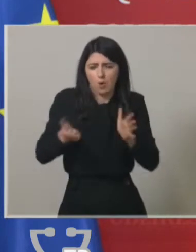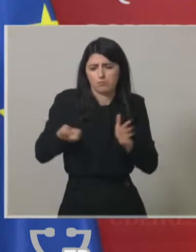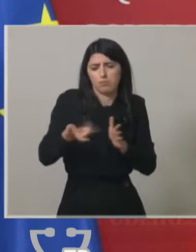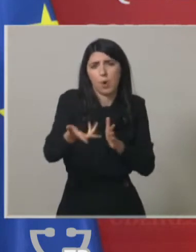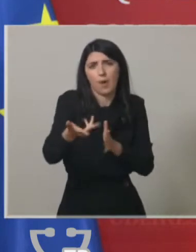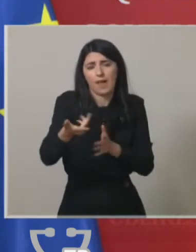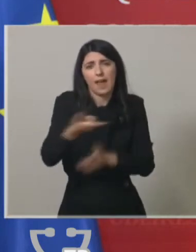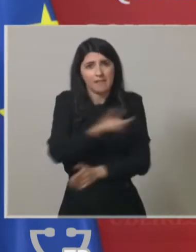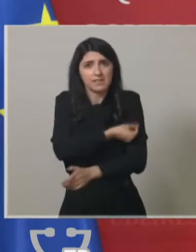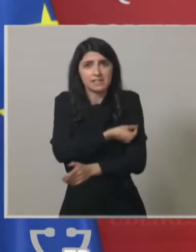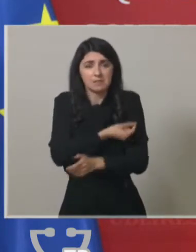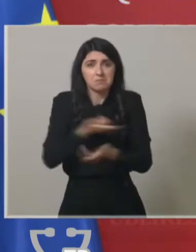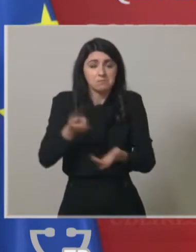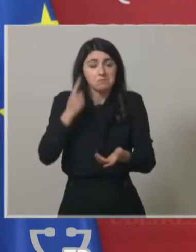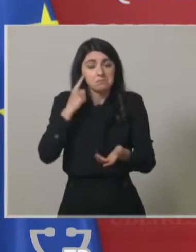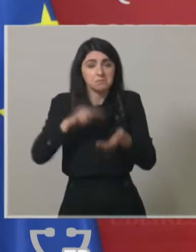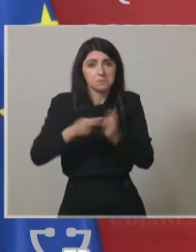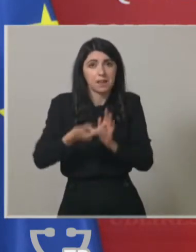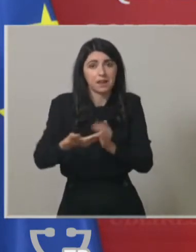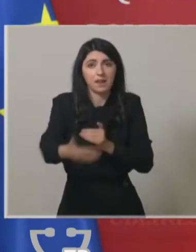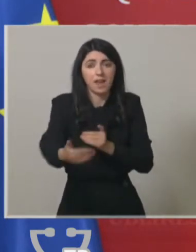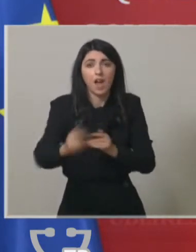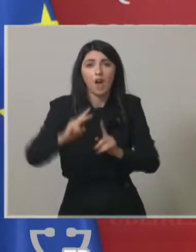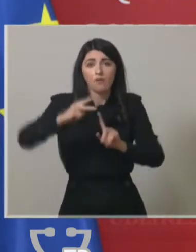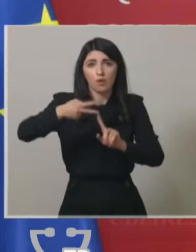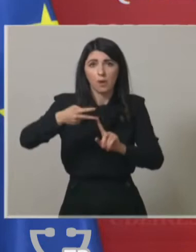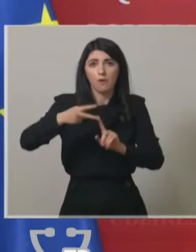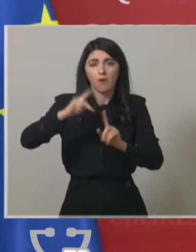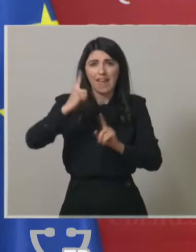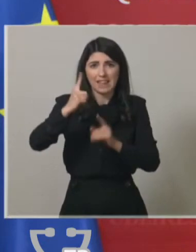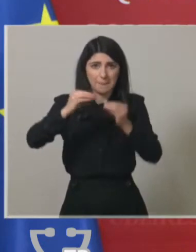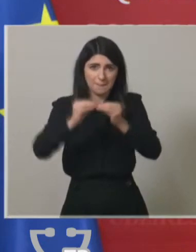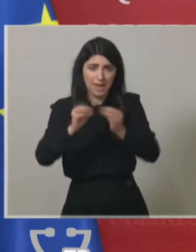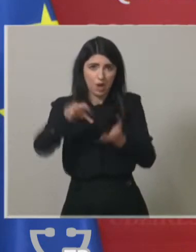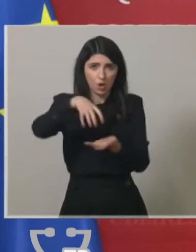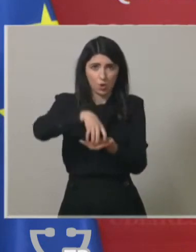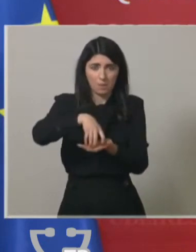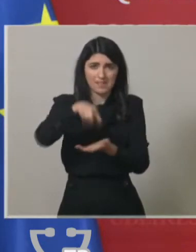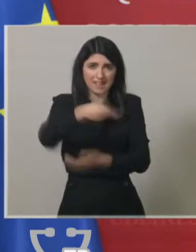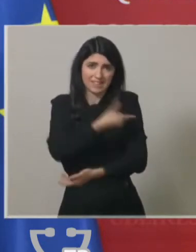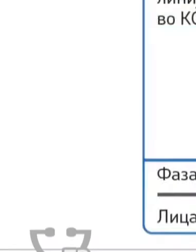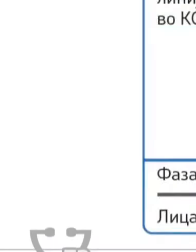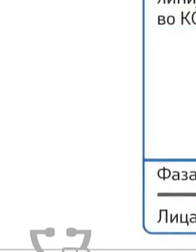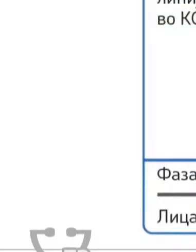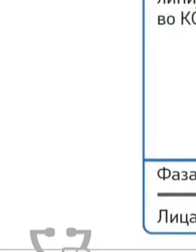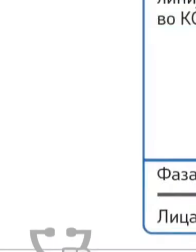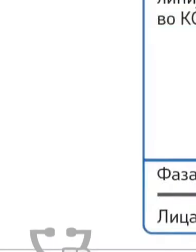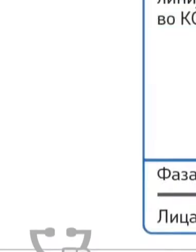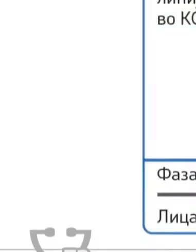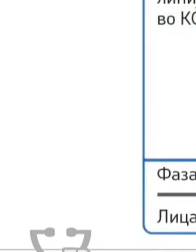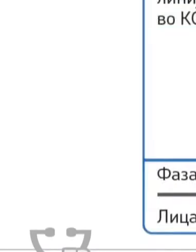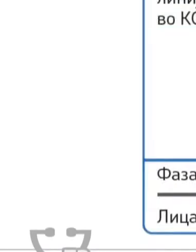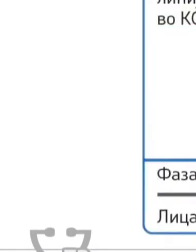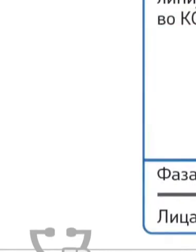количина, иницијално, во втората приоритетна 1Б група, можност за вакцинација, добиваат сите граѓани